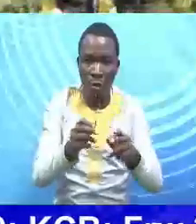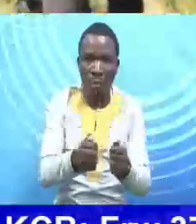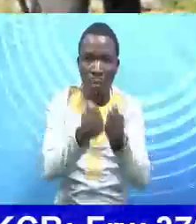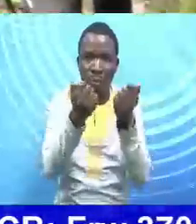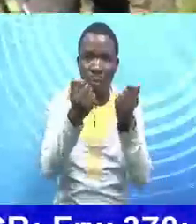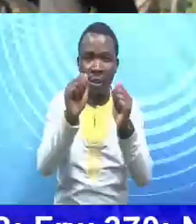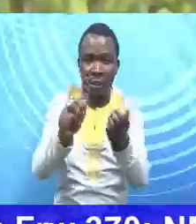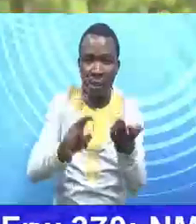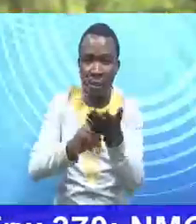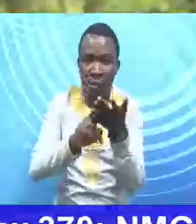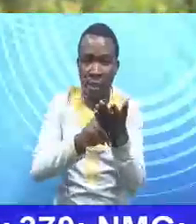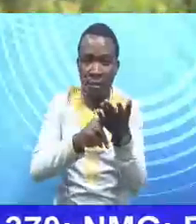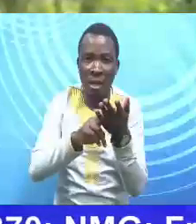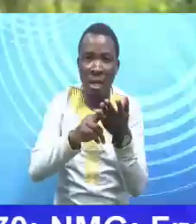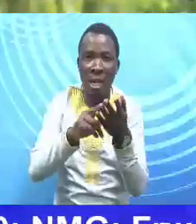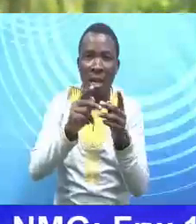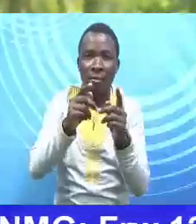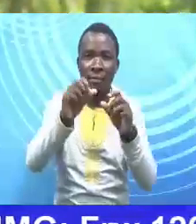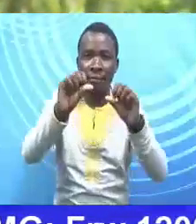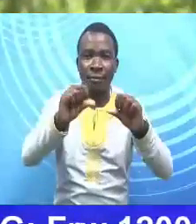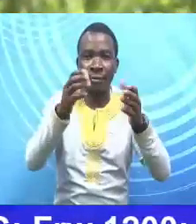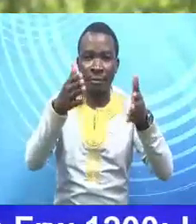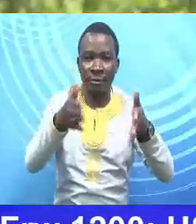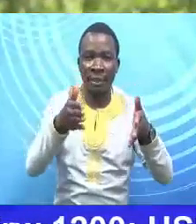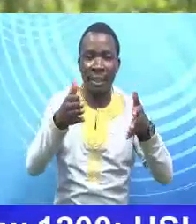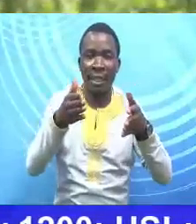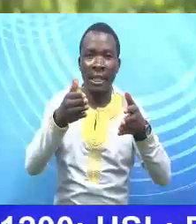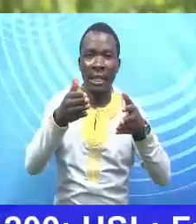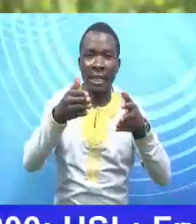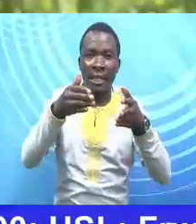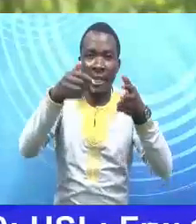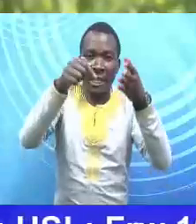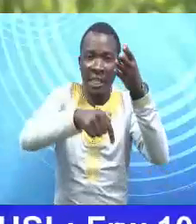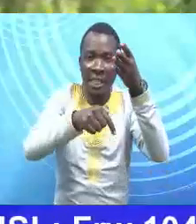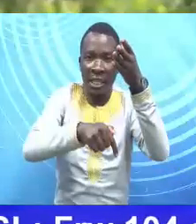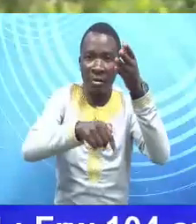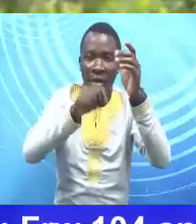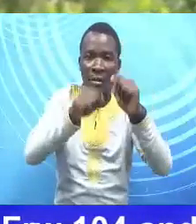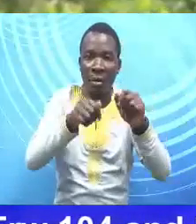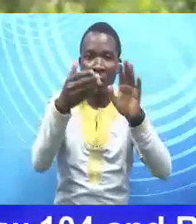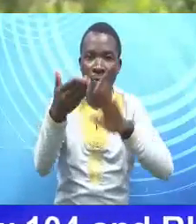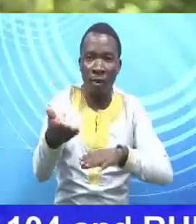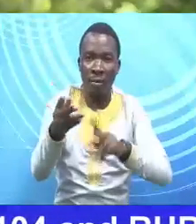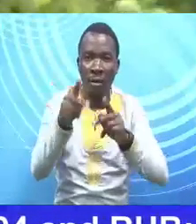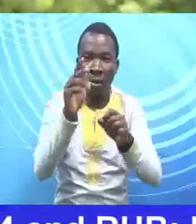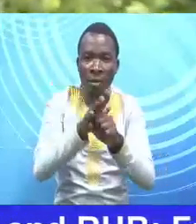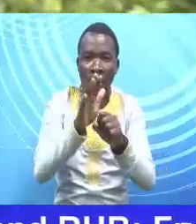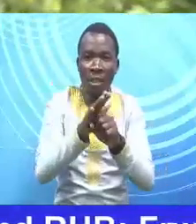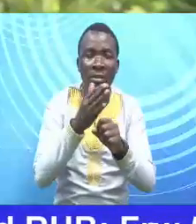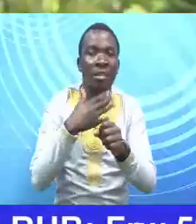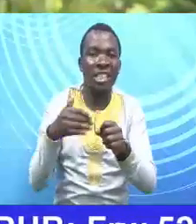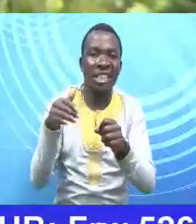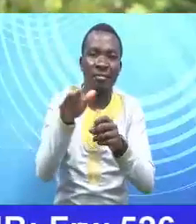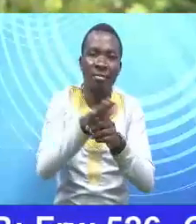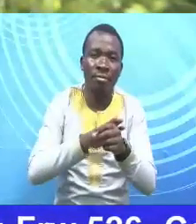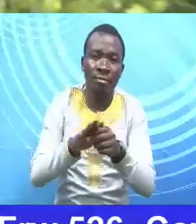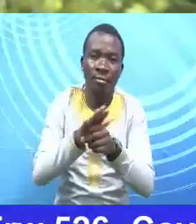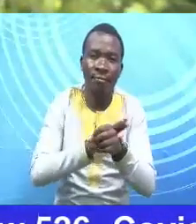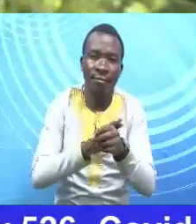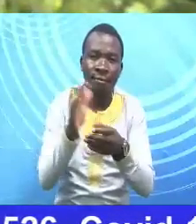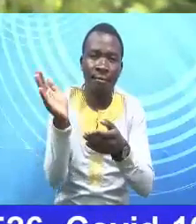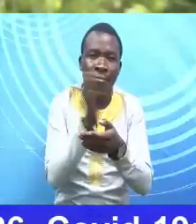gukoreshwa n'abagizi bana. Iki gikinombe gishobora kugwamo abandi bitewe n'uko kidasibye. Turifuza ko bagitaho bashobora ahangaha